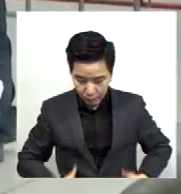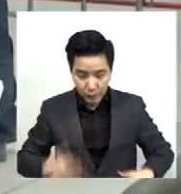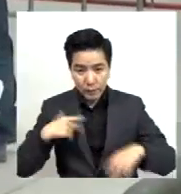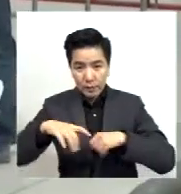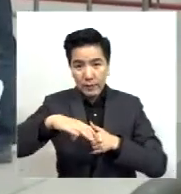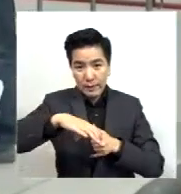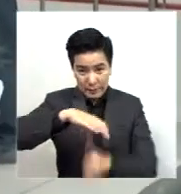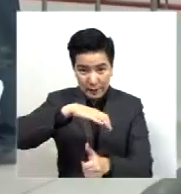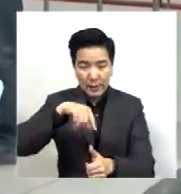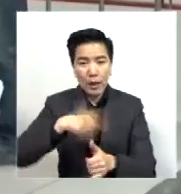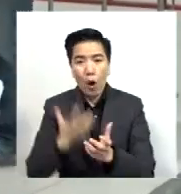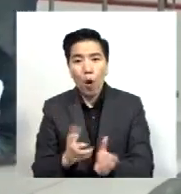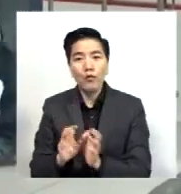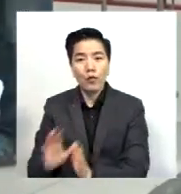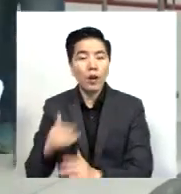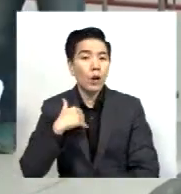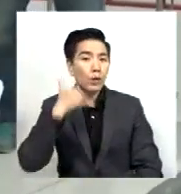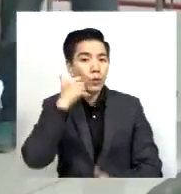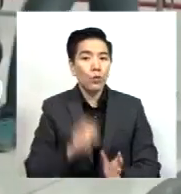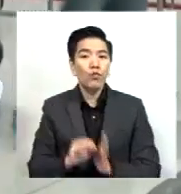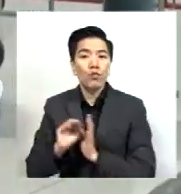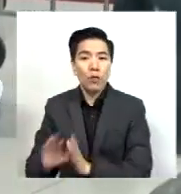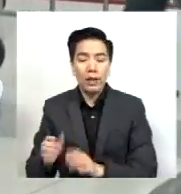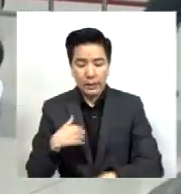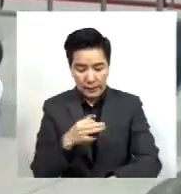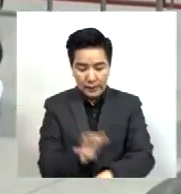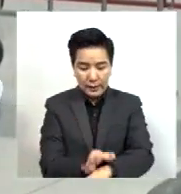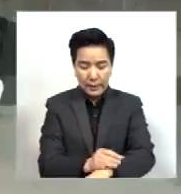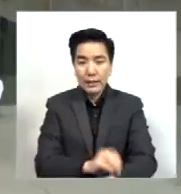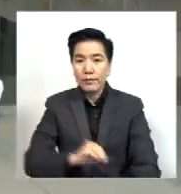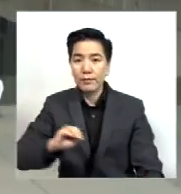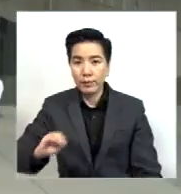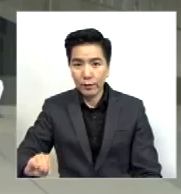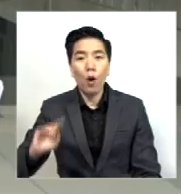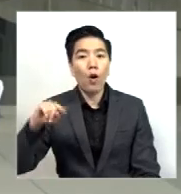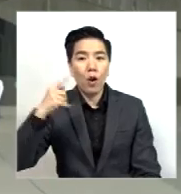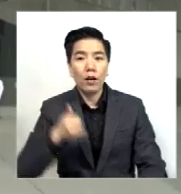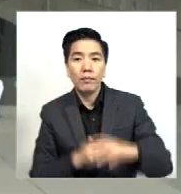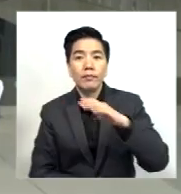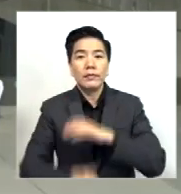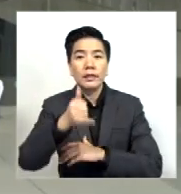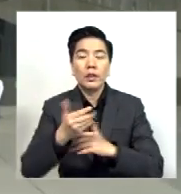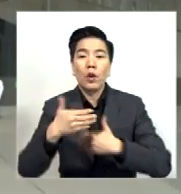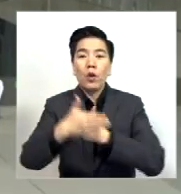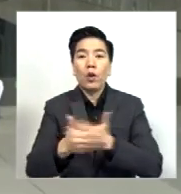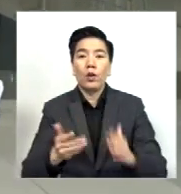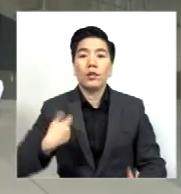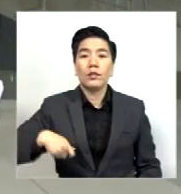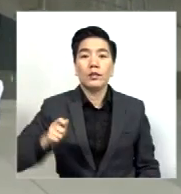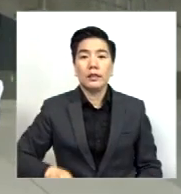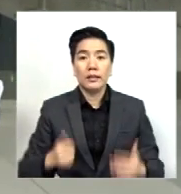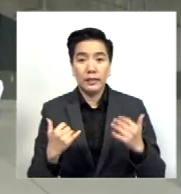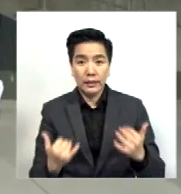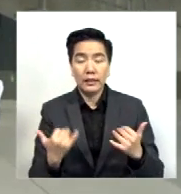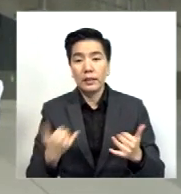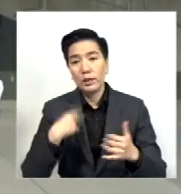ากสิ่งของต่างๆนะคะโดยเฉพาะโทรศัพท์มือถือนาฬิกาอิเล็กทรอนิกส์ก่อนที่จะขึ้นห้องพิจารณาคดีค่ะส่